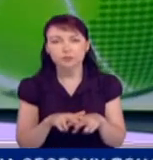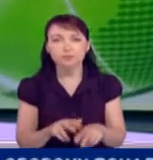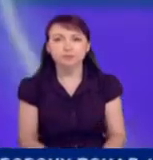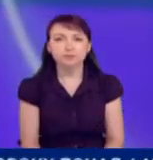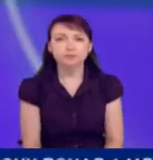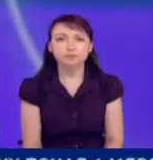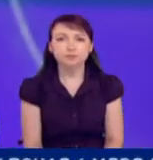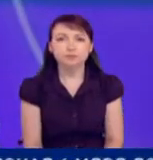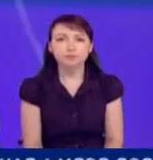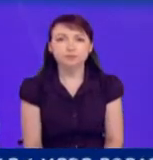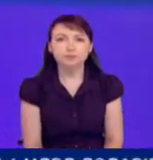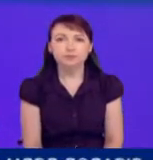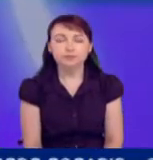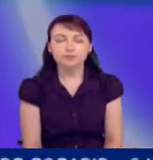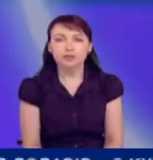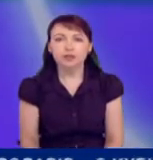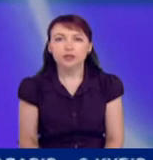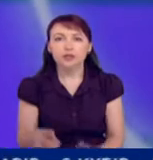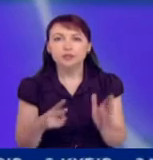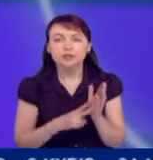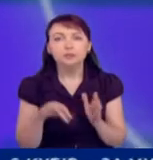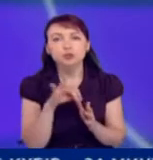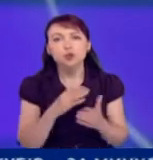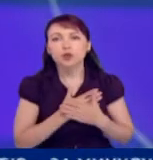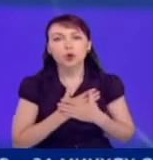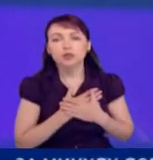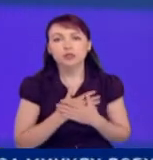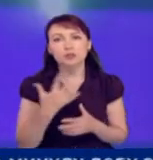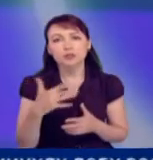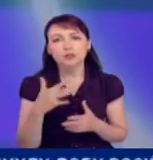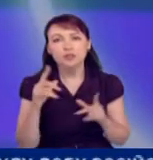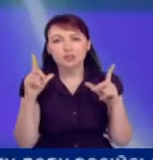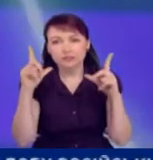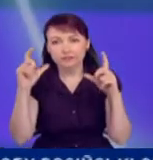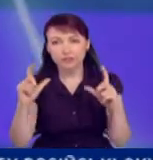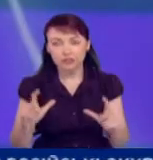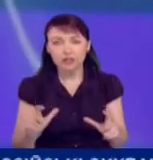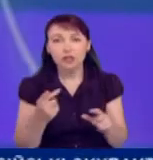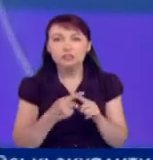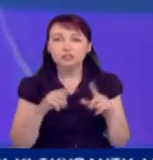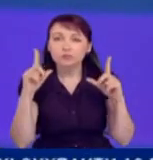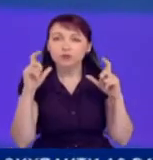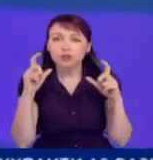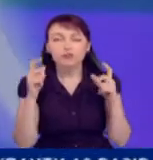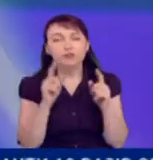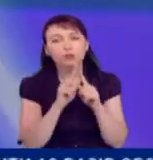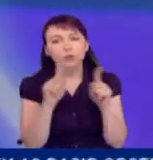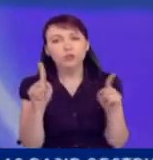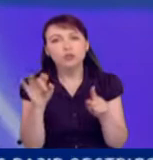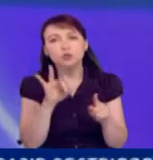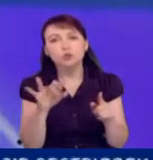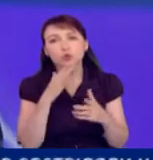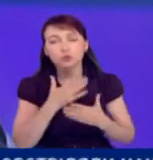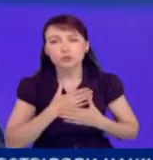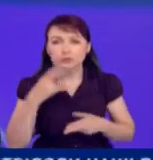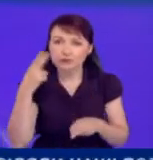Поворозник. 7 історій кохання та 50 світлин. За цими фотографіями стоять неймовірні історії любові,